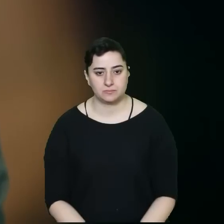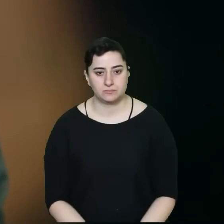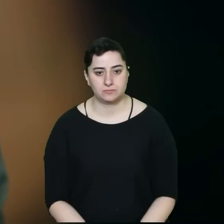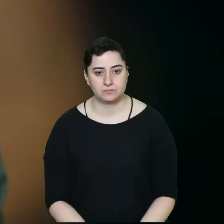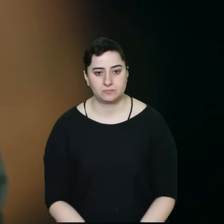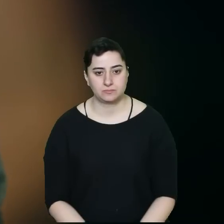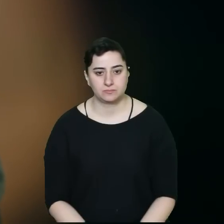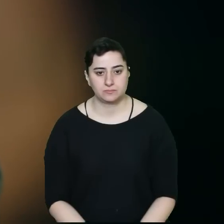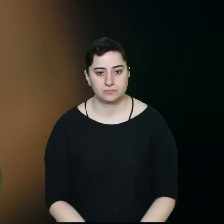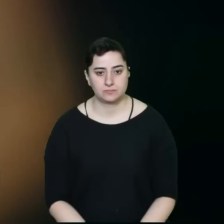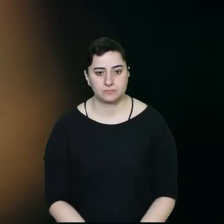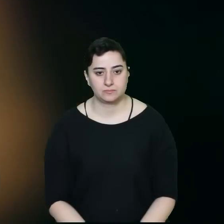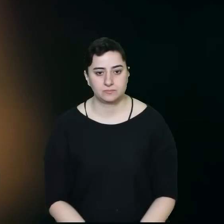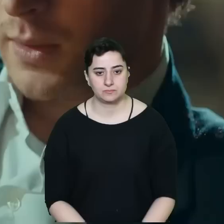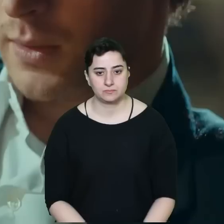Hiç.